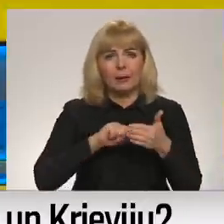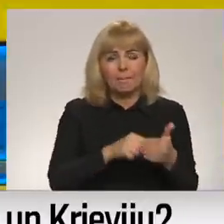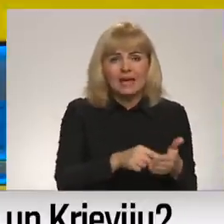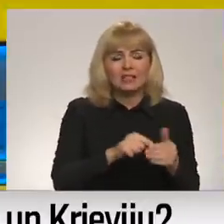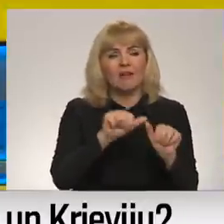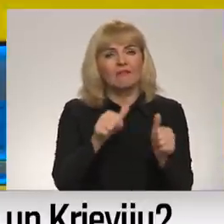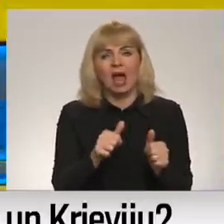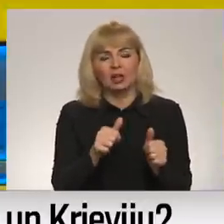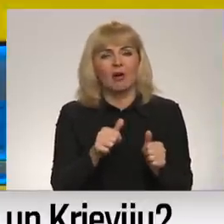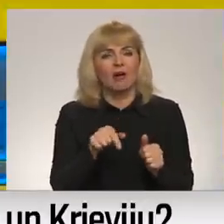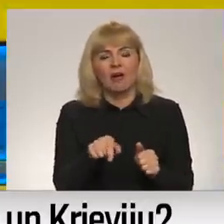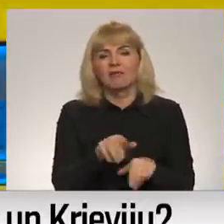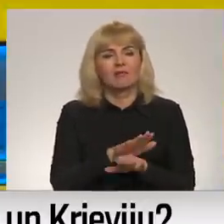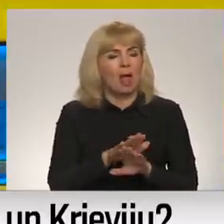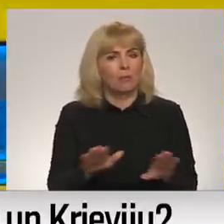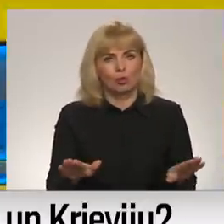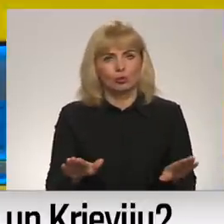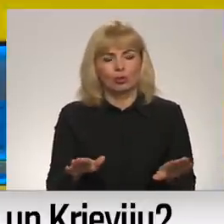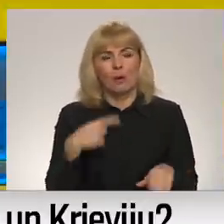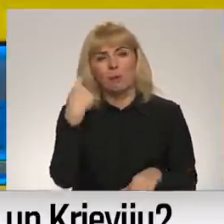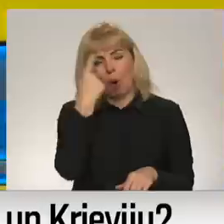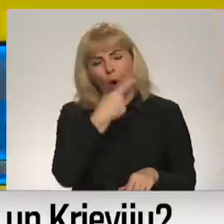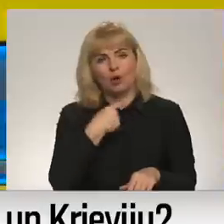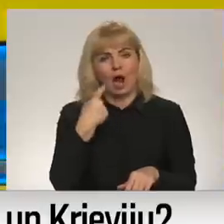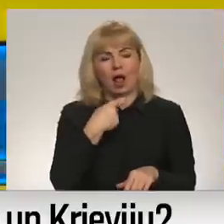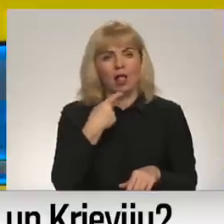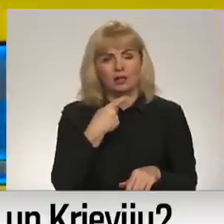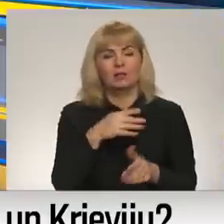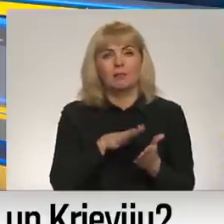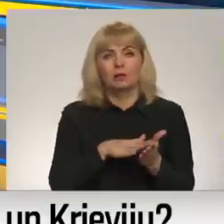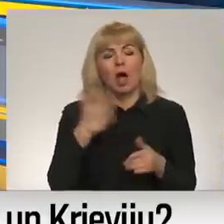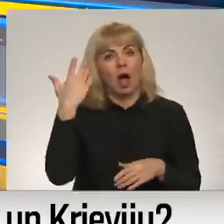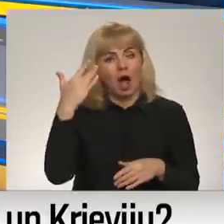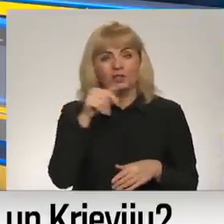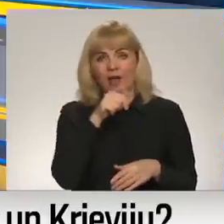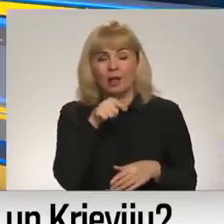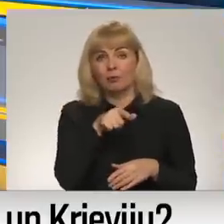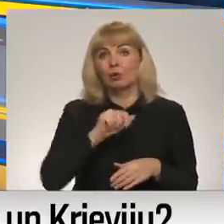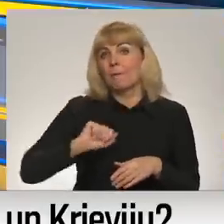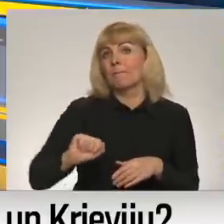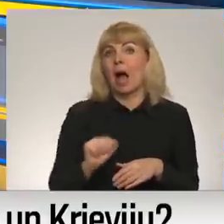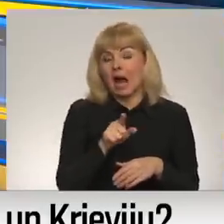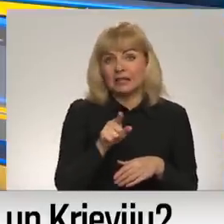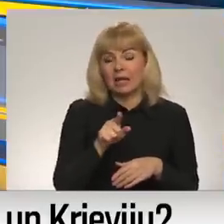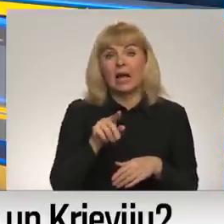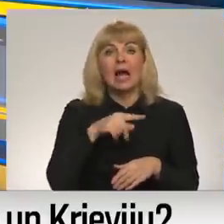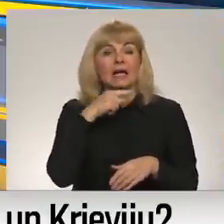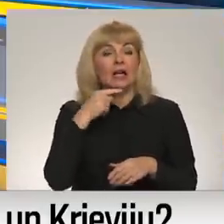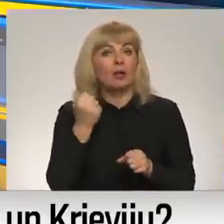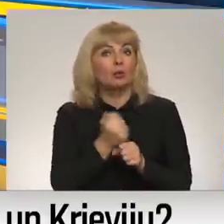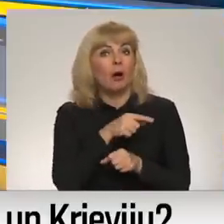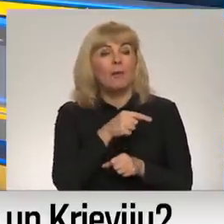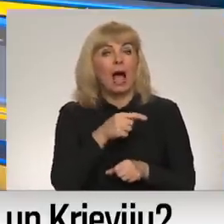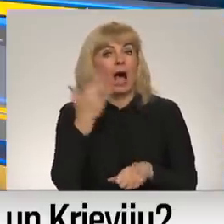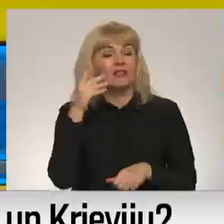veidiem, es domāju, nebūtu tas morālais. Bet vai ASV nevarētu būt tas partneris, kurā Krievija tomēr ieklausītos? Bet